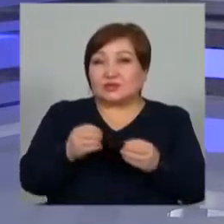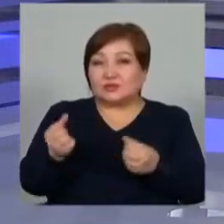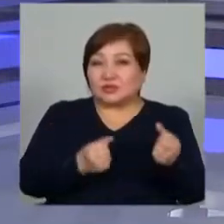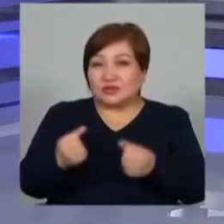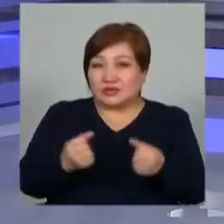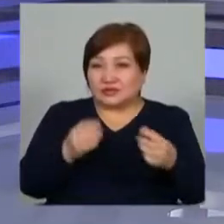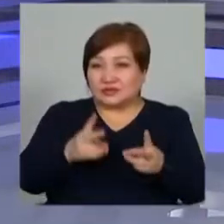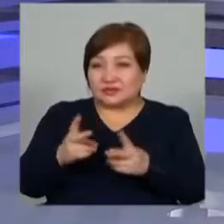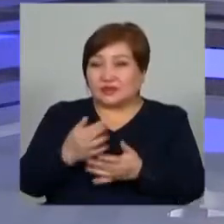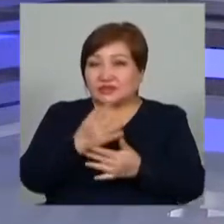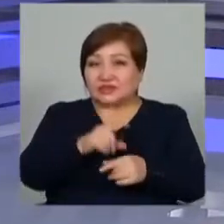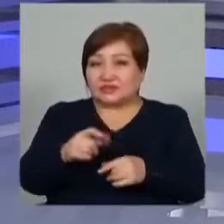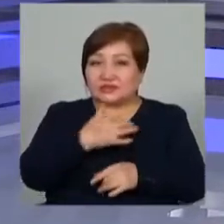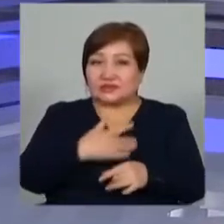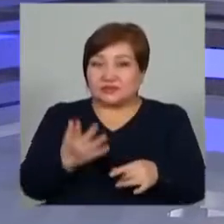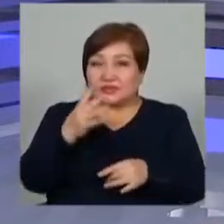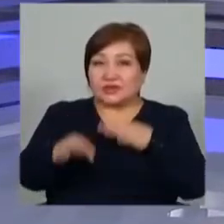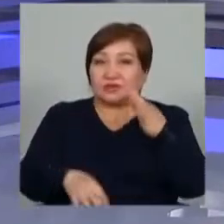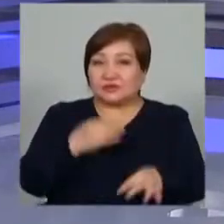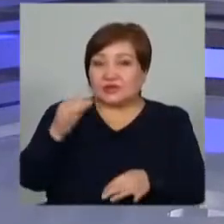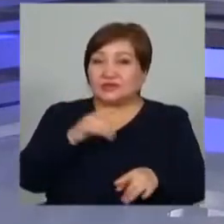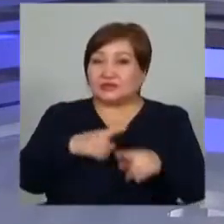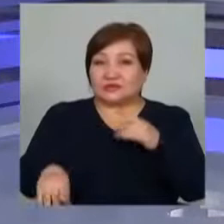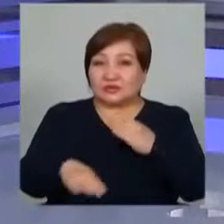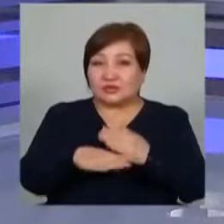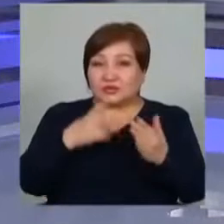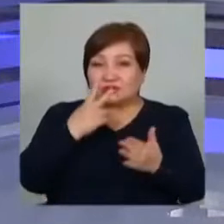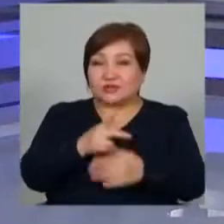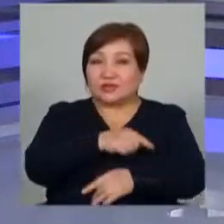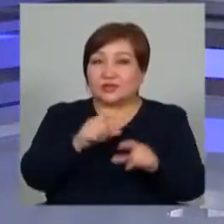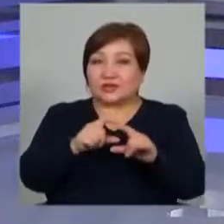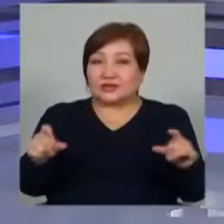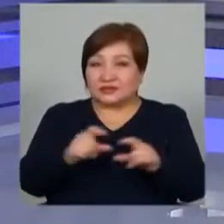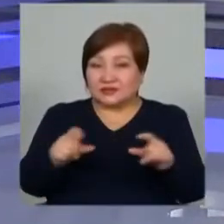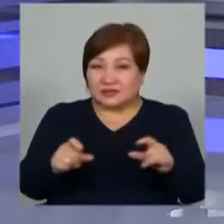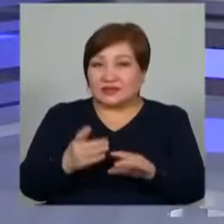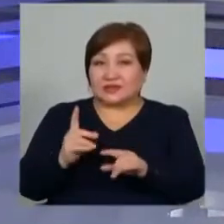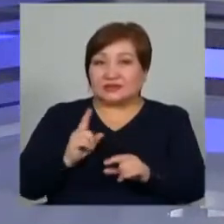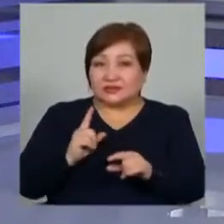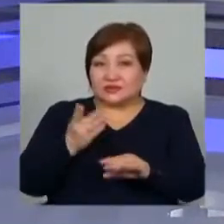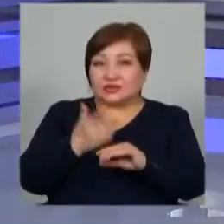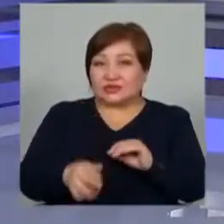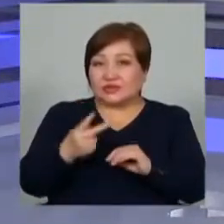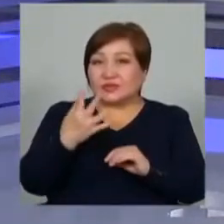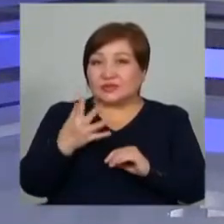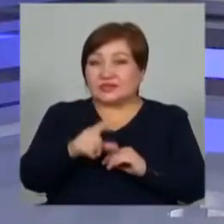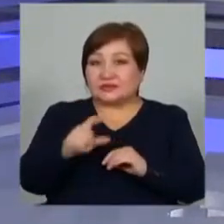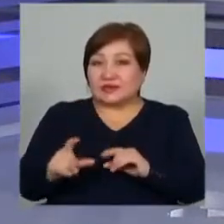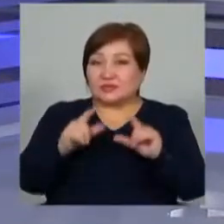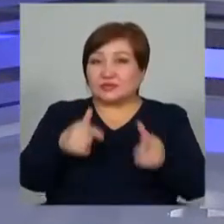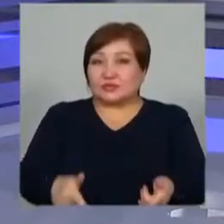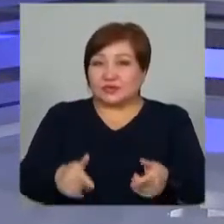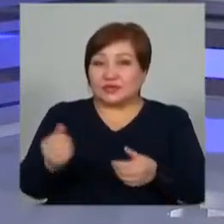алған. Бір тәулікте қаладағы жедел және шұғыл көмек көрсету ауруханасының кезекшілік бөліміне 25 адам түсті. Жол көлік